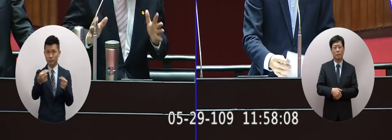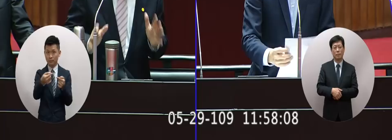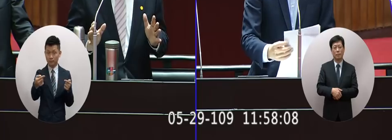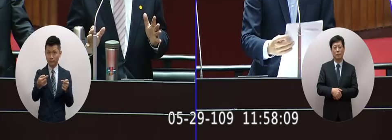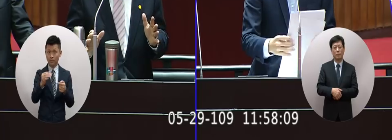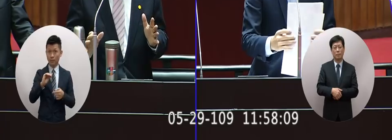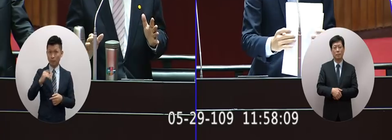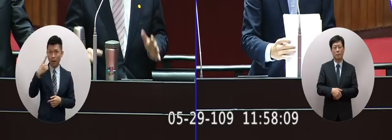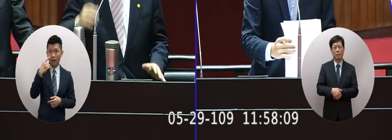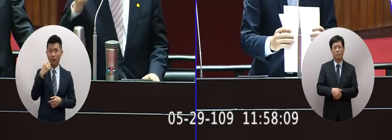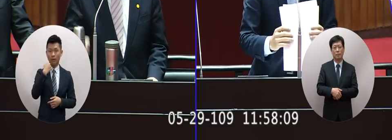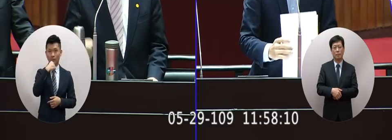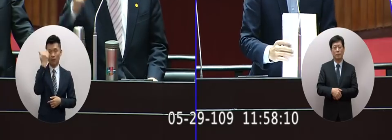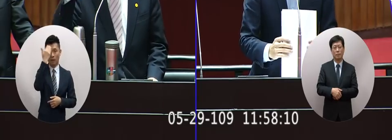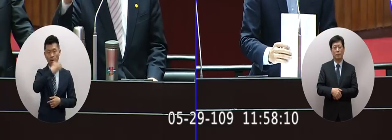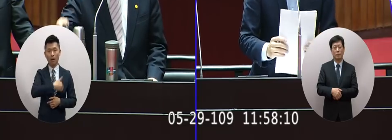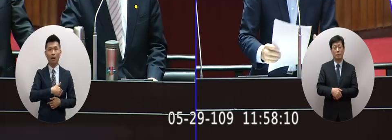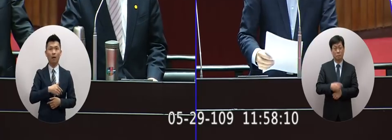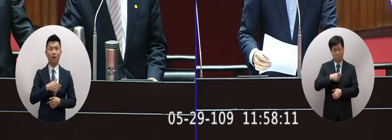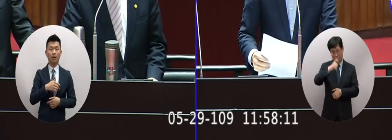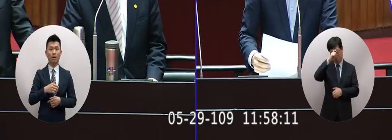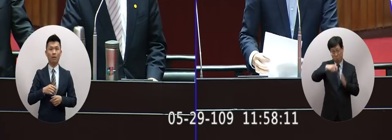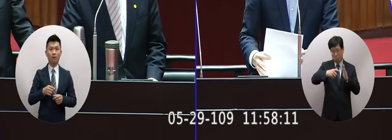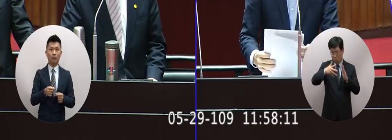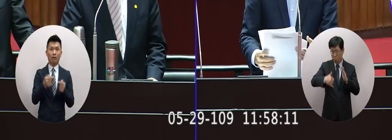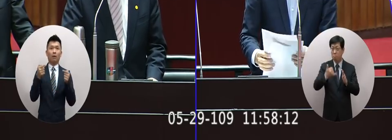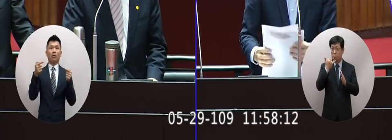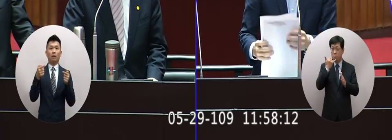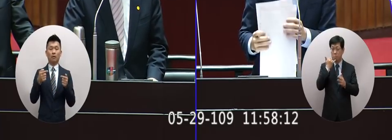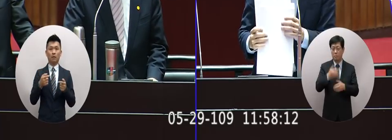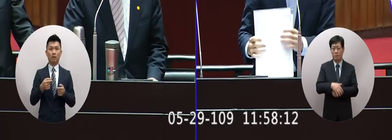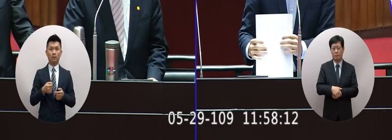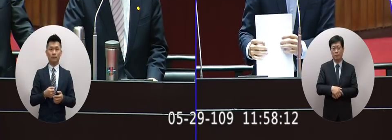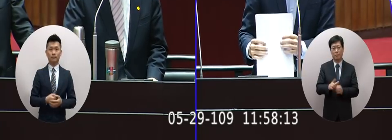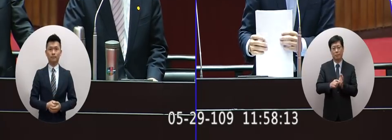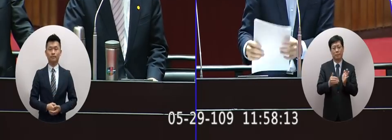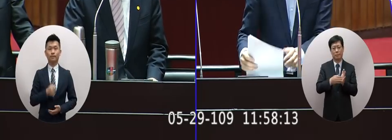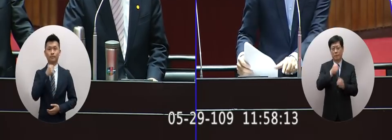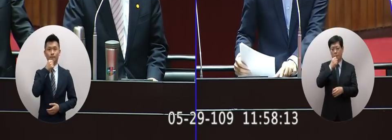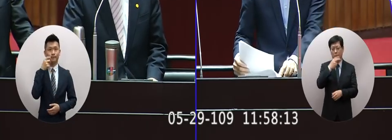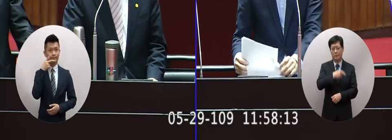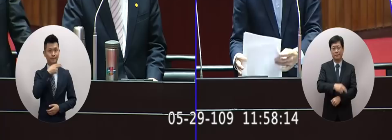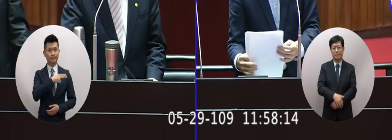台湾再有什么情况，我们 我希望院长啊可以 提醒。谢谢。